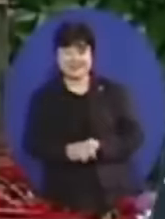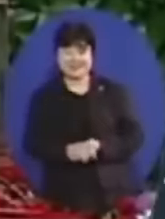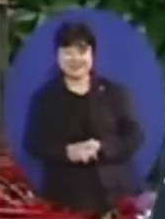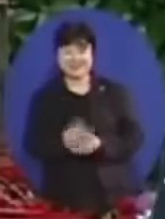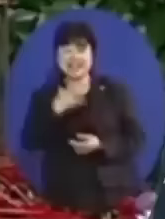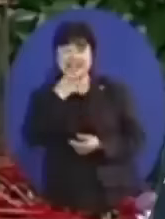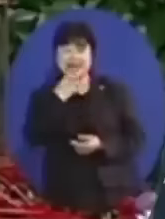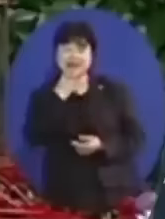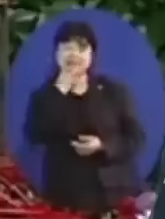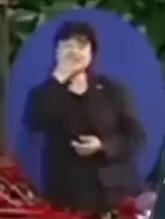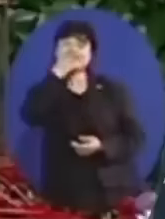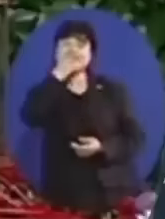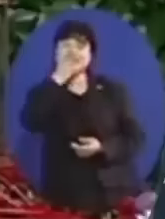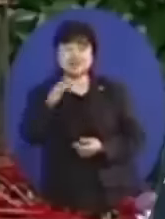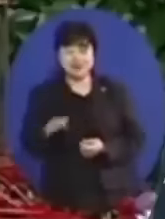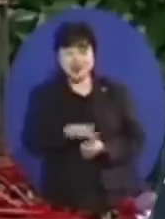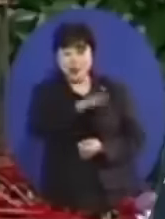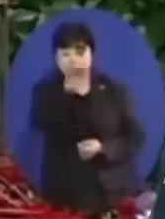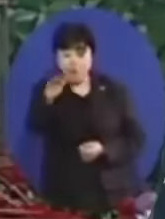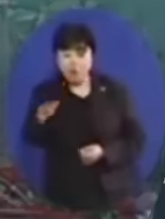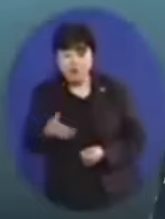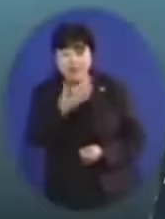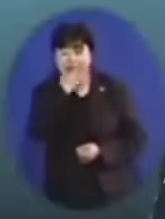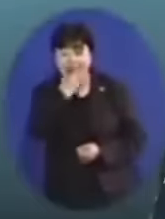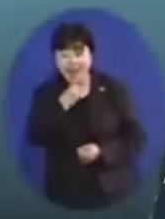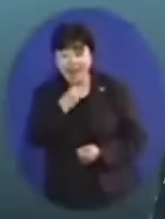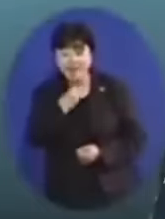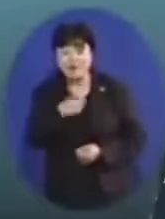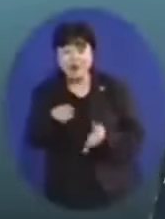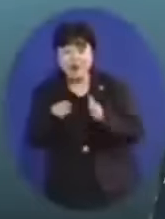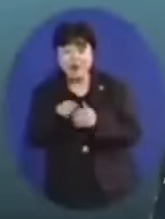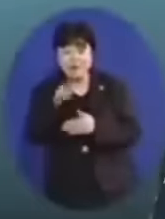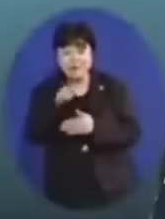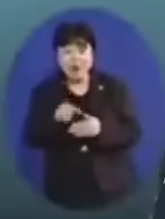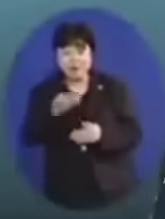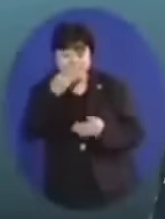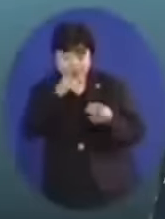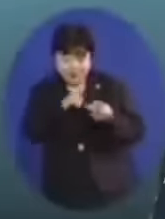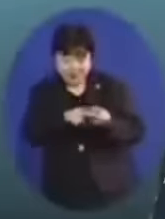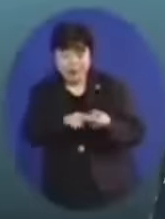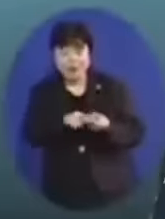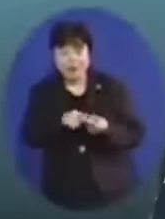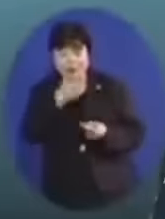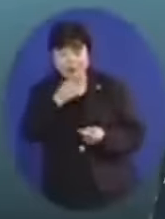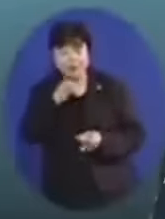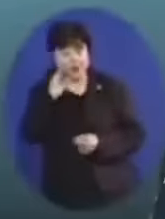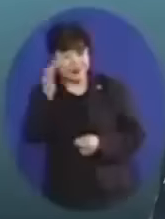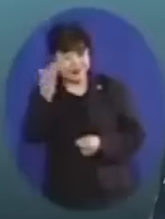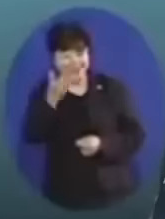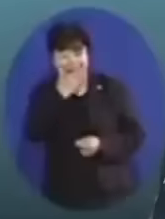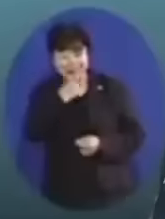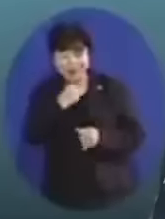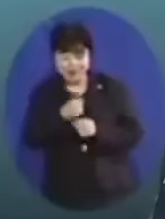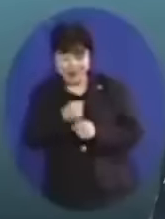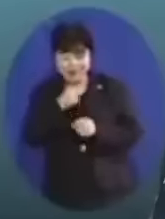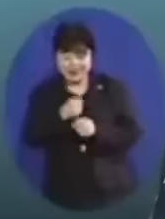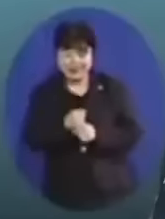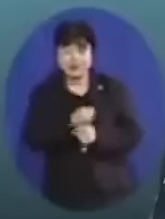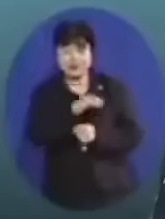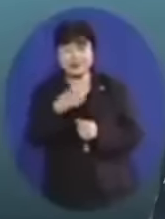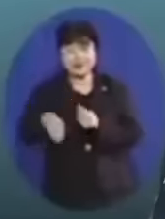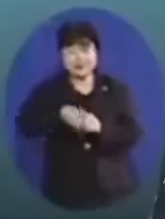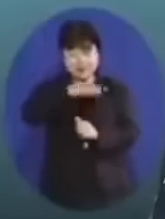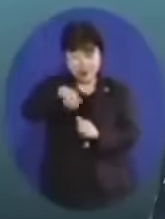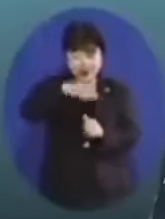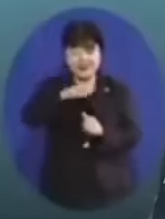아브라함 링컨은 우리는 우리가 행복해지려고 마음먹은 만큼 행복해질 수 있다. 우리를 행복하게 만드는 것은 우리를